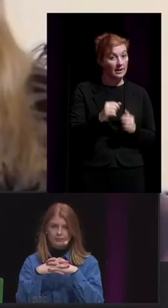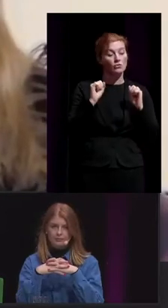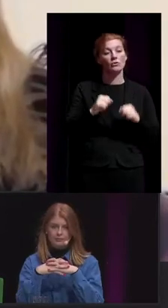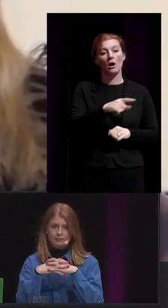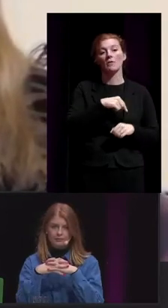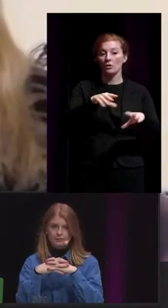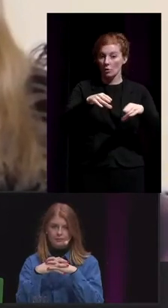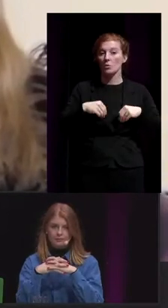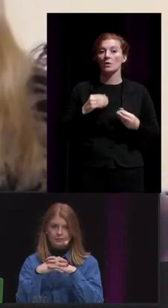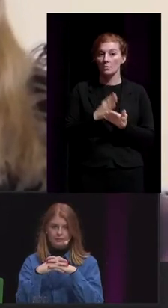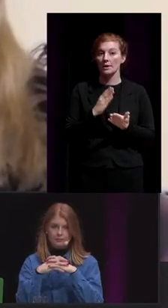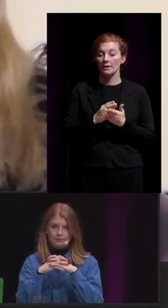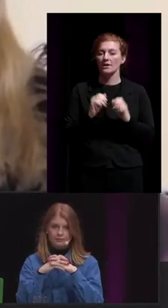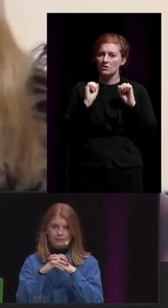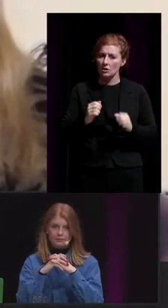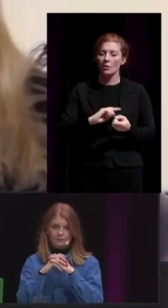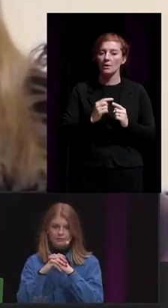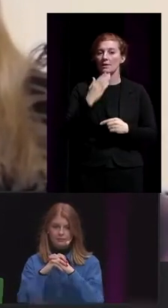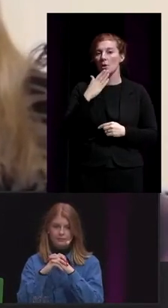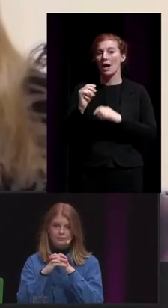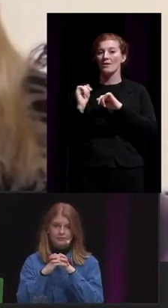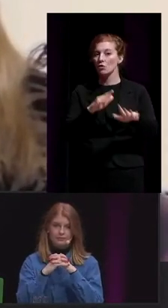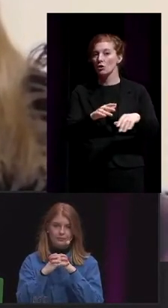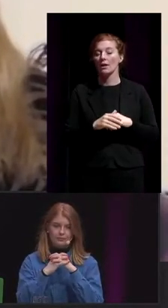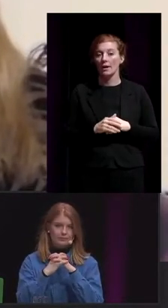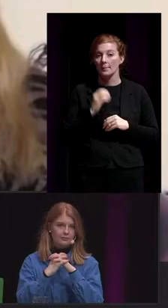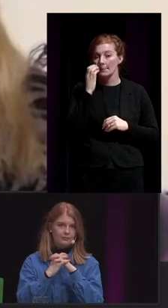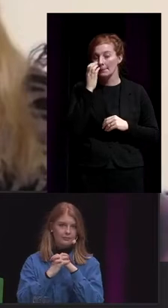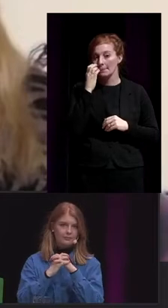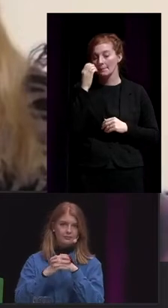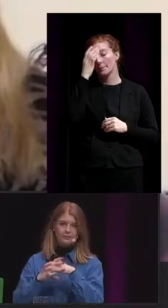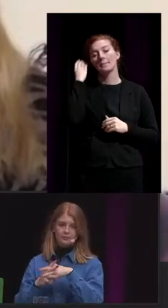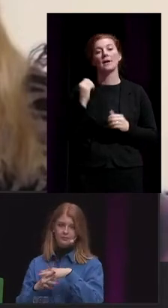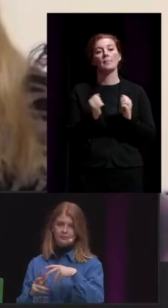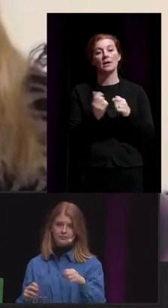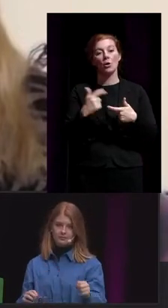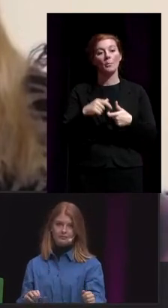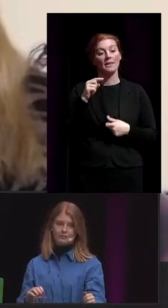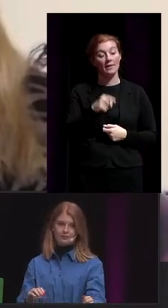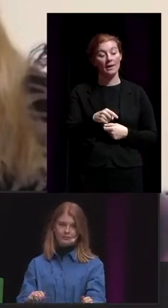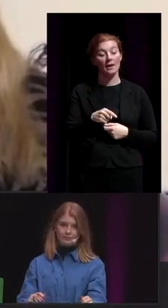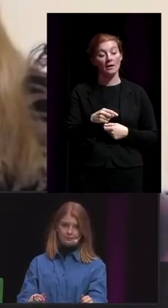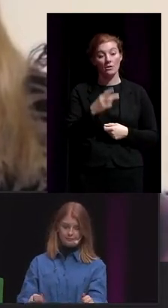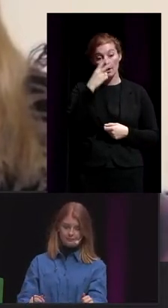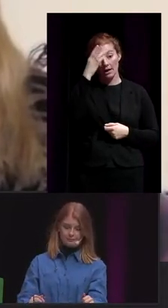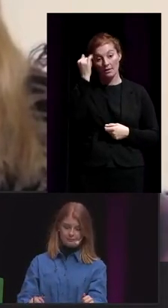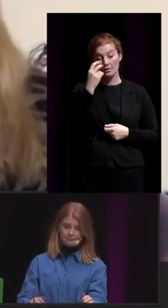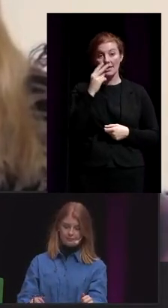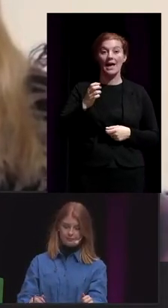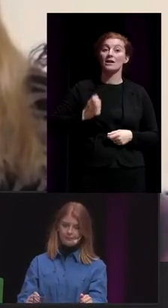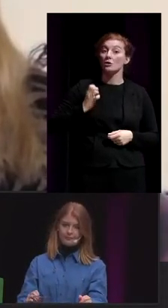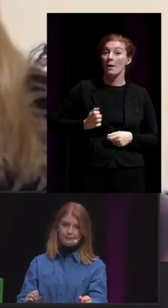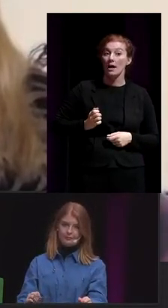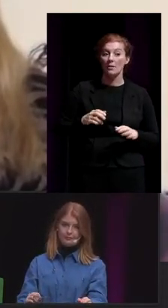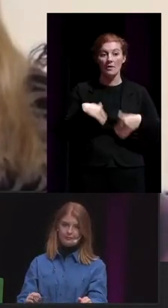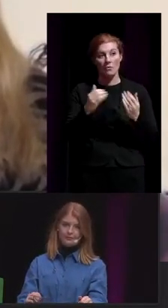Det ska ha rejält inflytande, helt enkelt. Men utifrån det då, så ser jag ett engagemang, att man också har fått